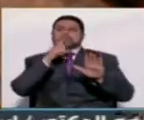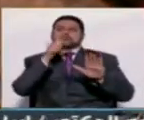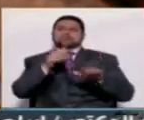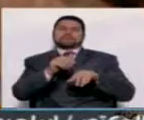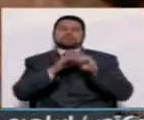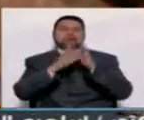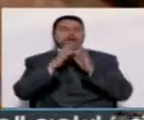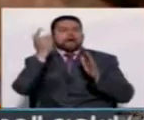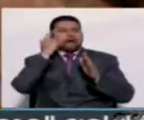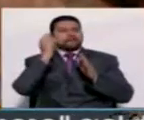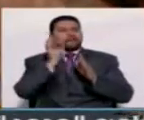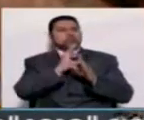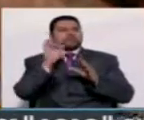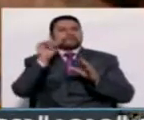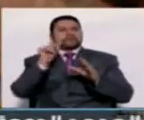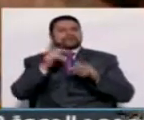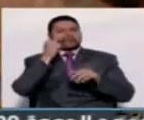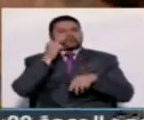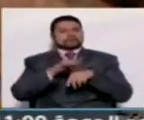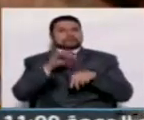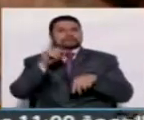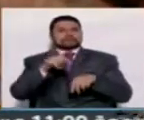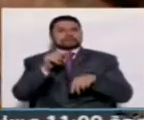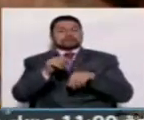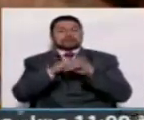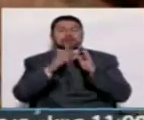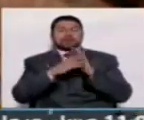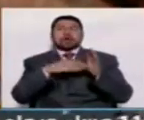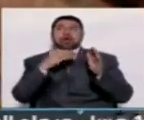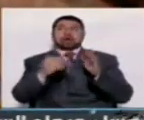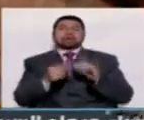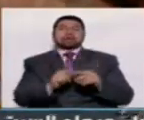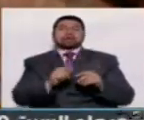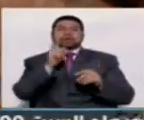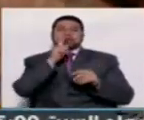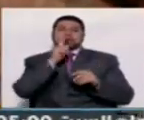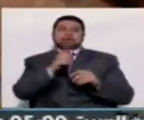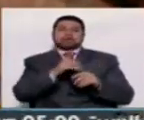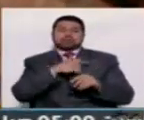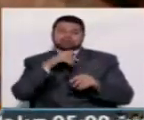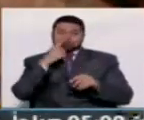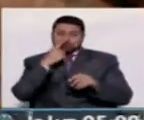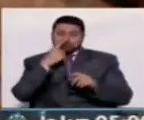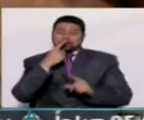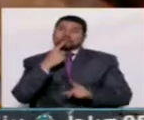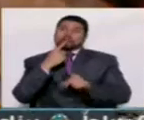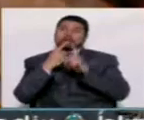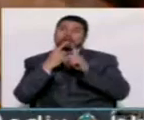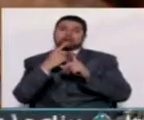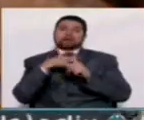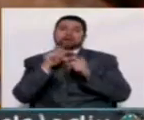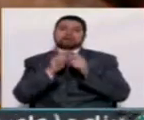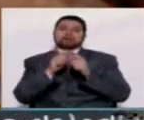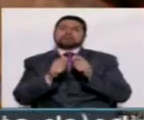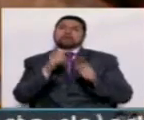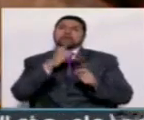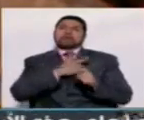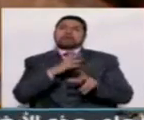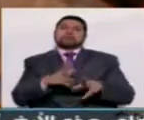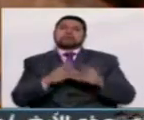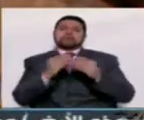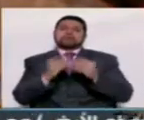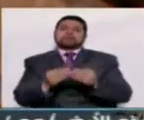حتى نعلم أن الإنسان إذا ما أحب الله سبحانه وتعالى وكان في طاعة الله فإنما يقدم فلذة